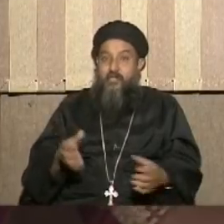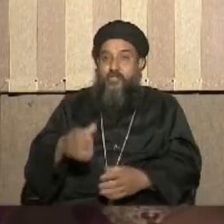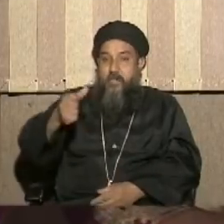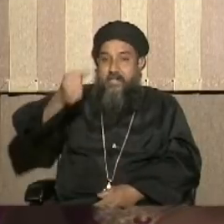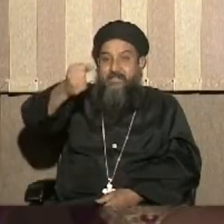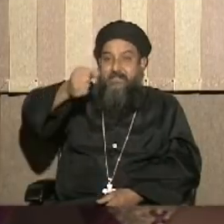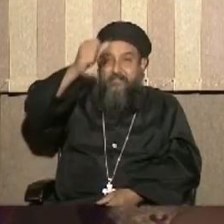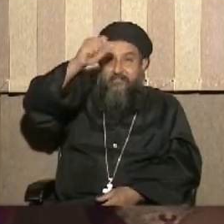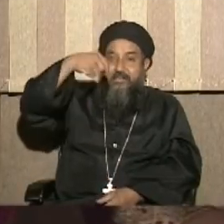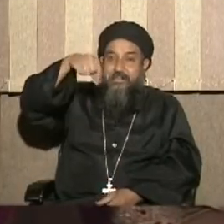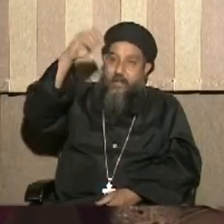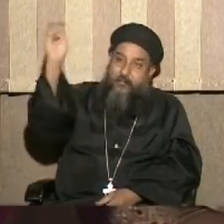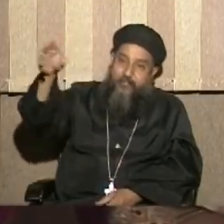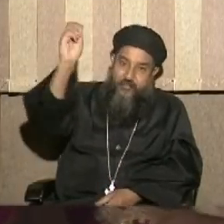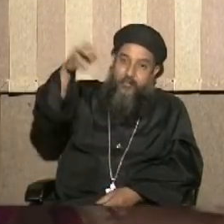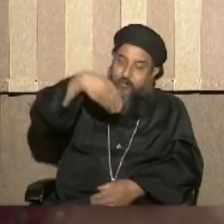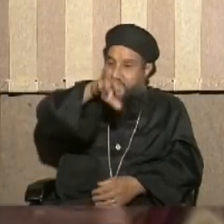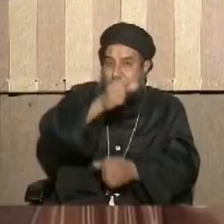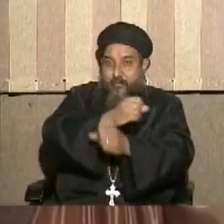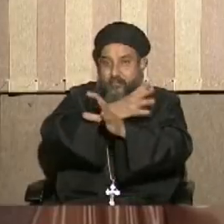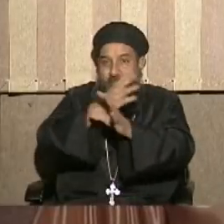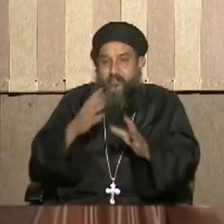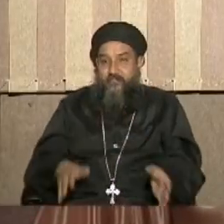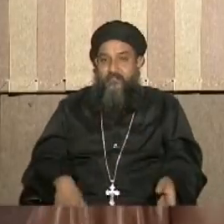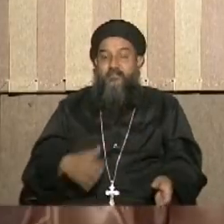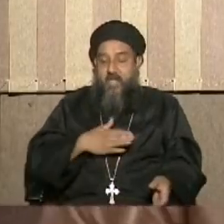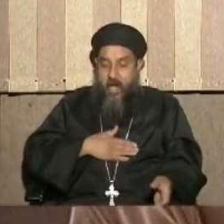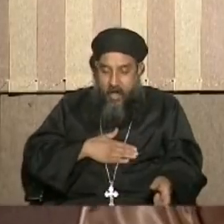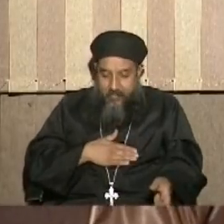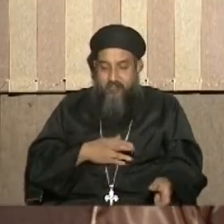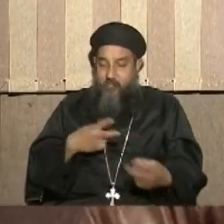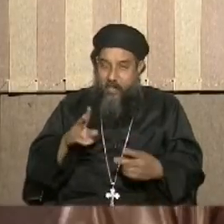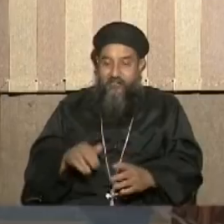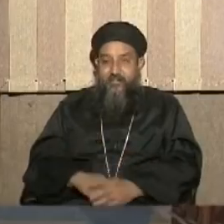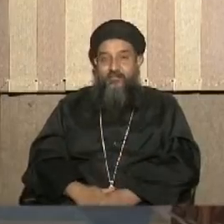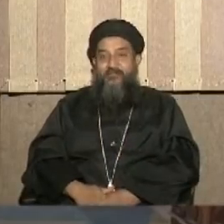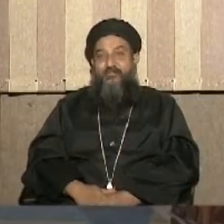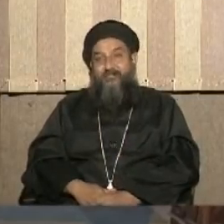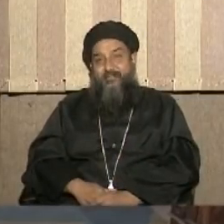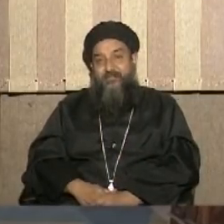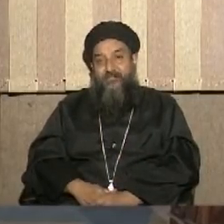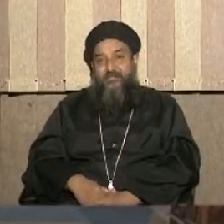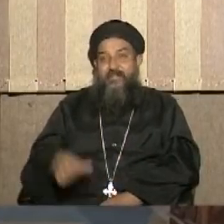ادي كل واحد فيهم كيس ذهب وسيبهم. امر مولاي.